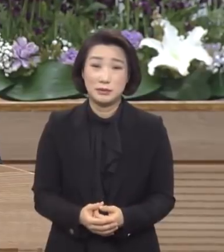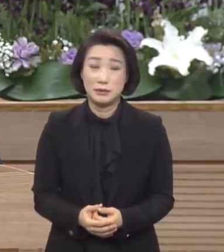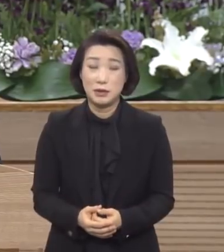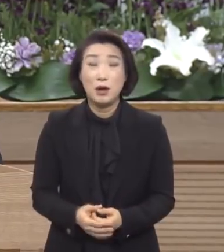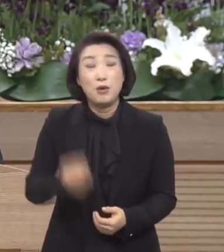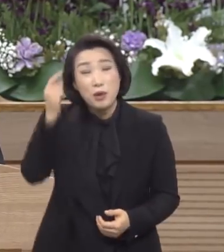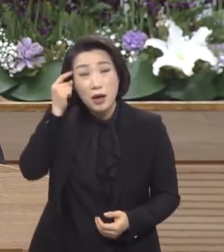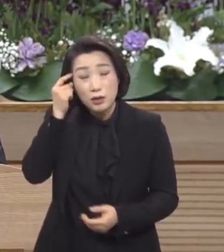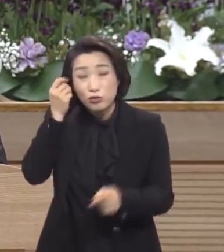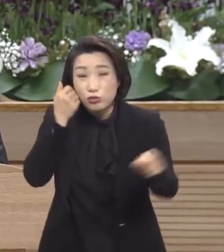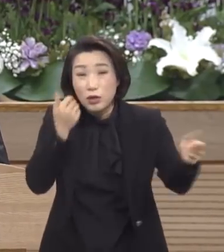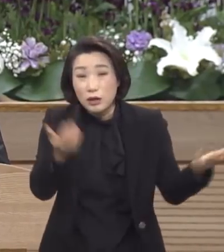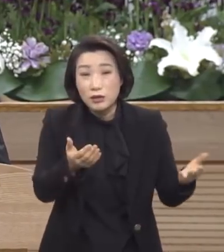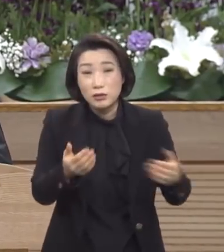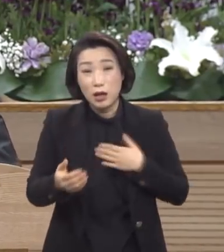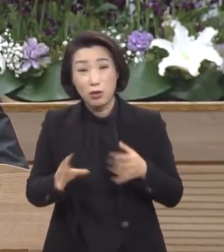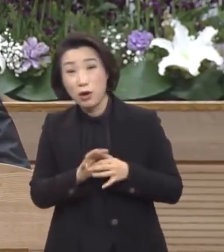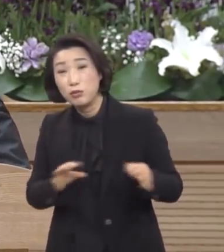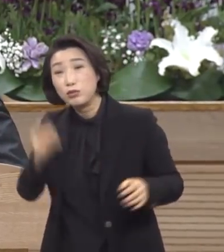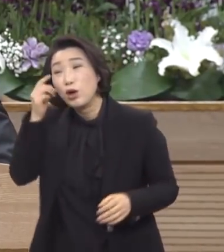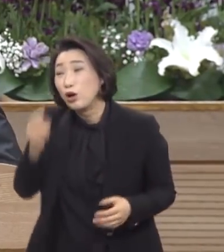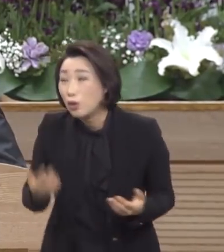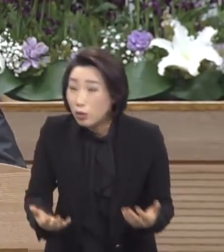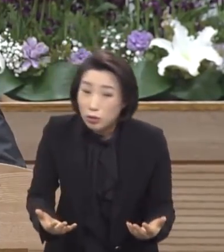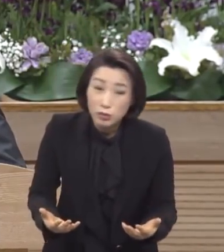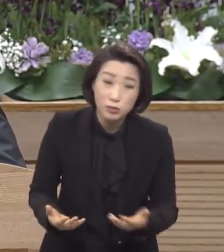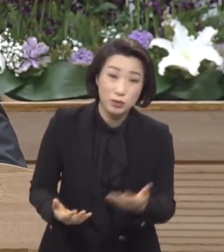뭐 때문에 남의 일처럼 생각하느냐 그 말이오.